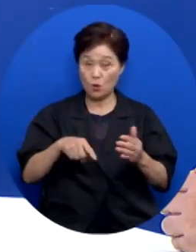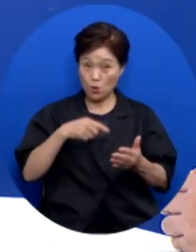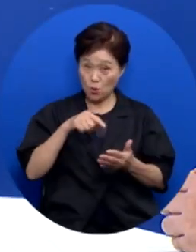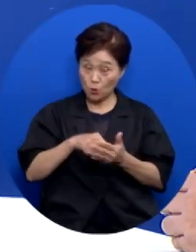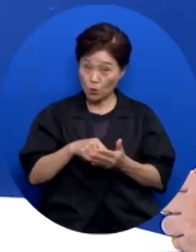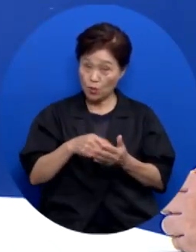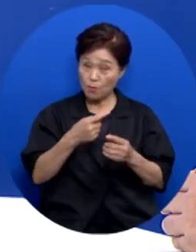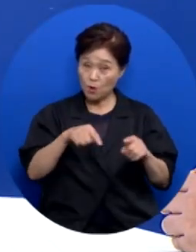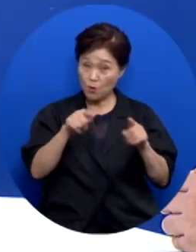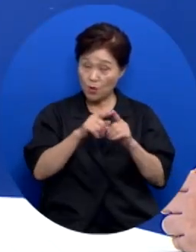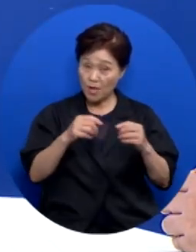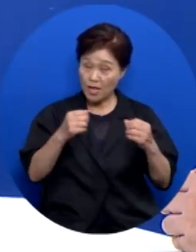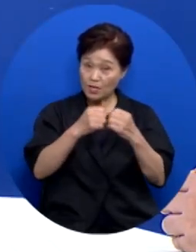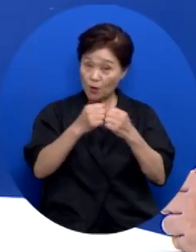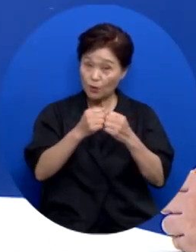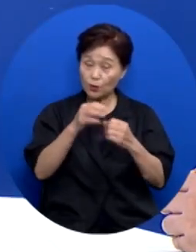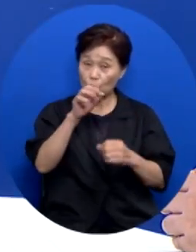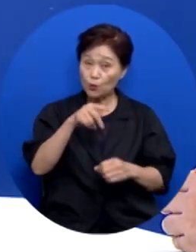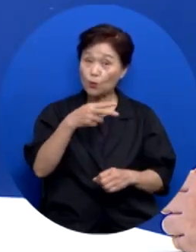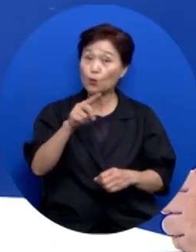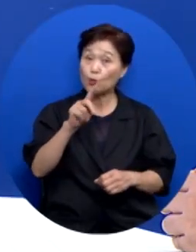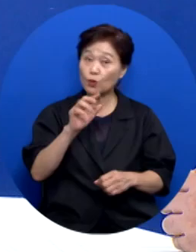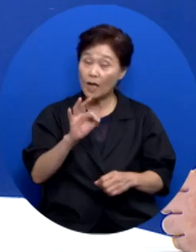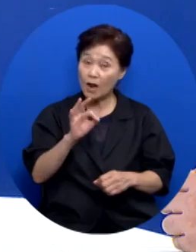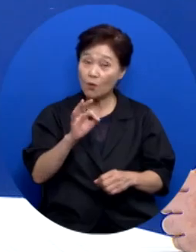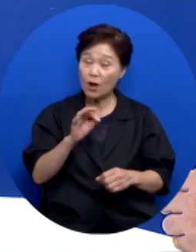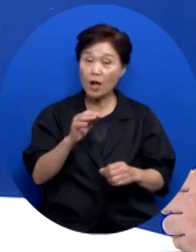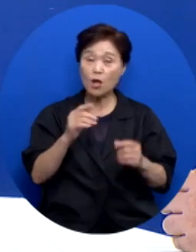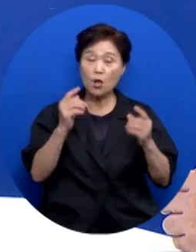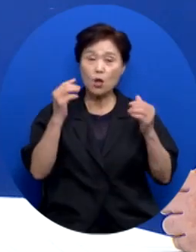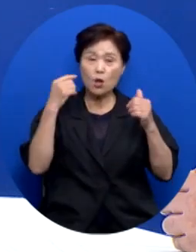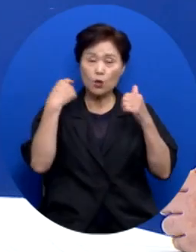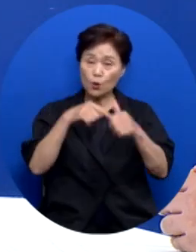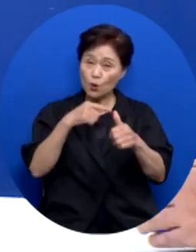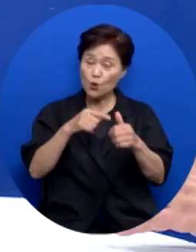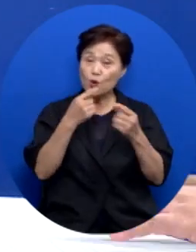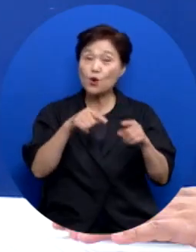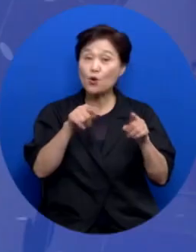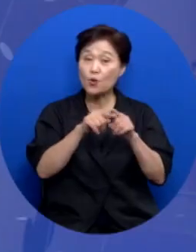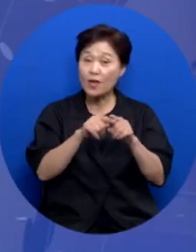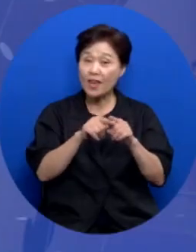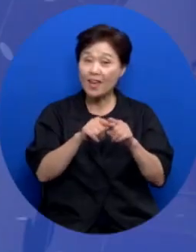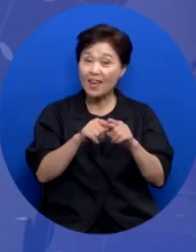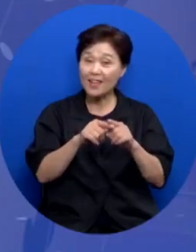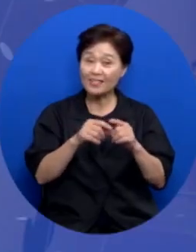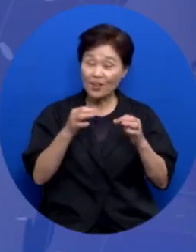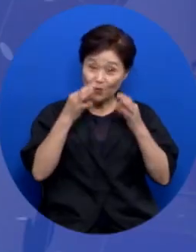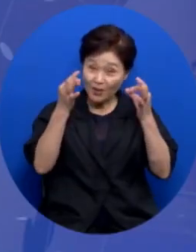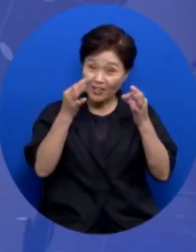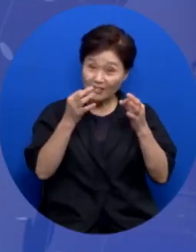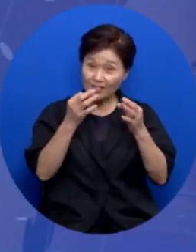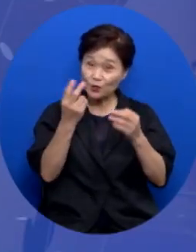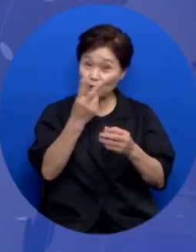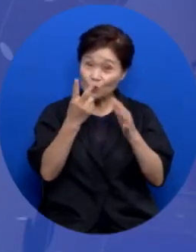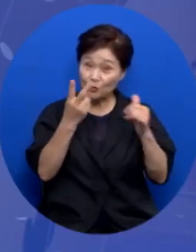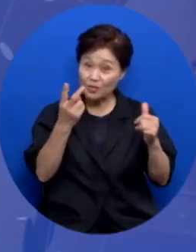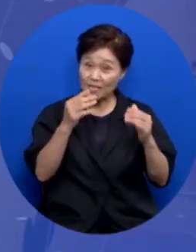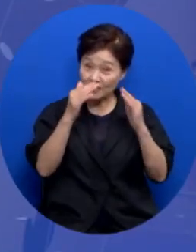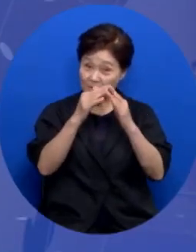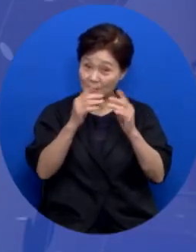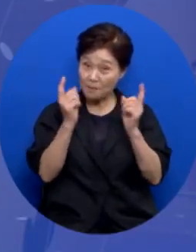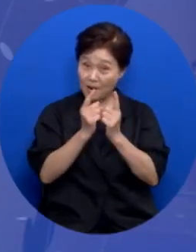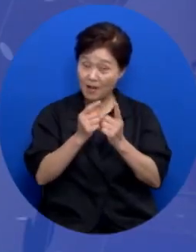싸온 우당과 또 여성 교육을 위해 헌신했던 캠벨이 집에서 만난건가요네 그렇습니다이 독을